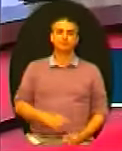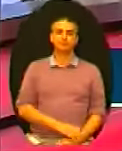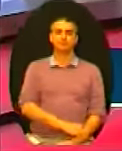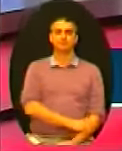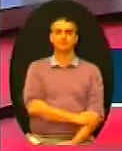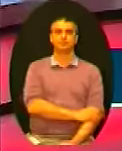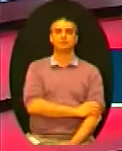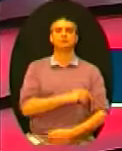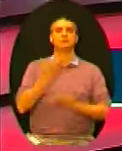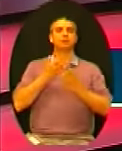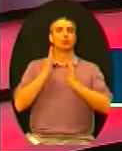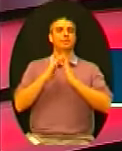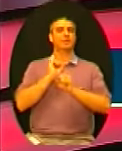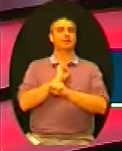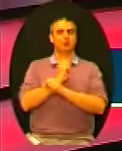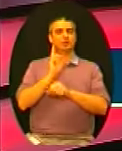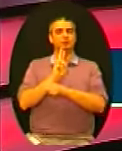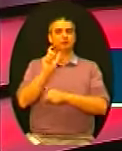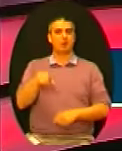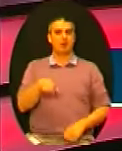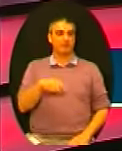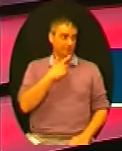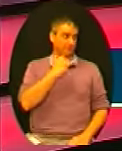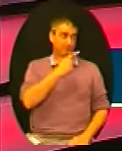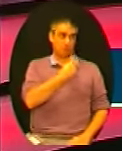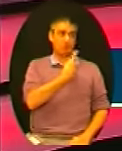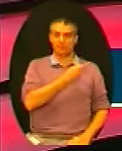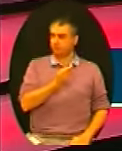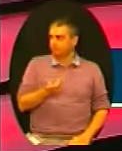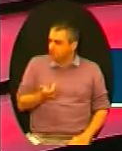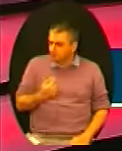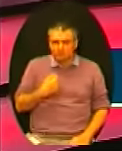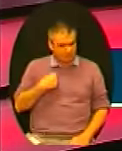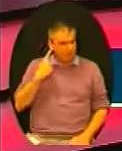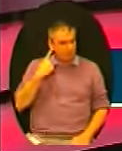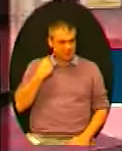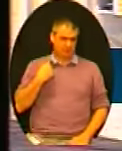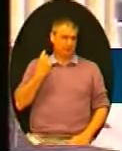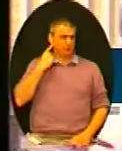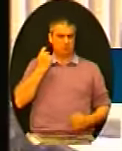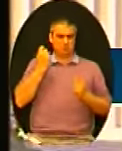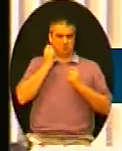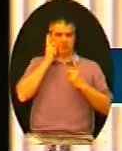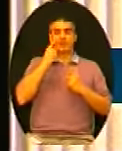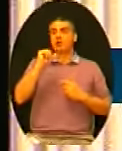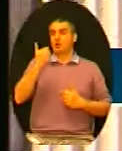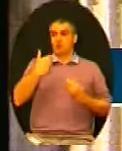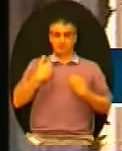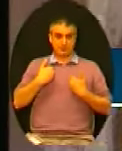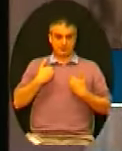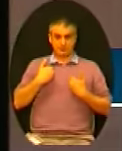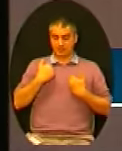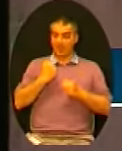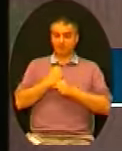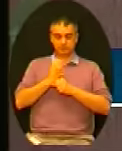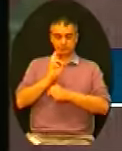ששירות בתי הסוהר ישמור עליו. כן, וזה, הוא אמר זה, את זה. אני שמעתי את זה, זה היה נשמע לי מאוד מפתיע. הוא אמר, אני